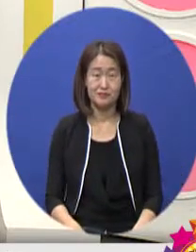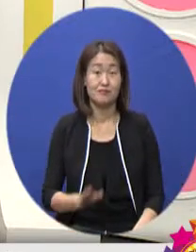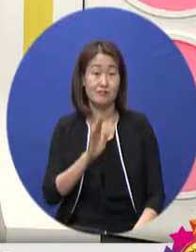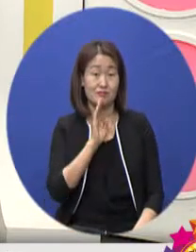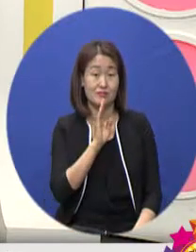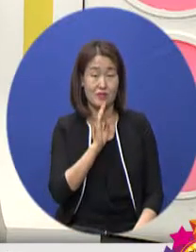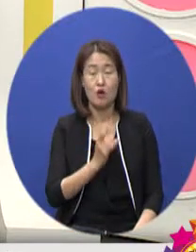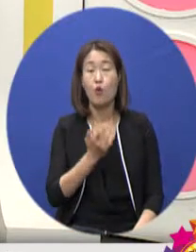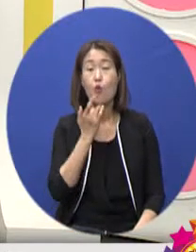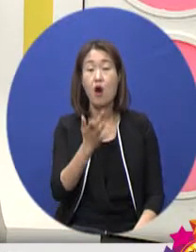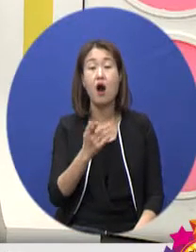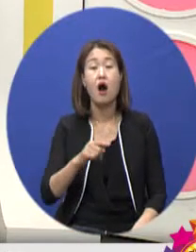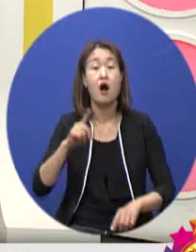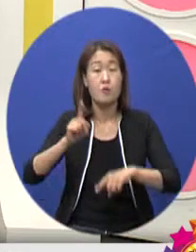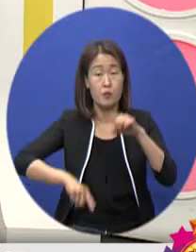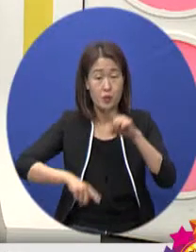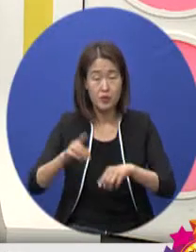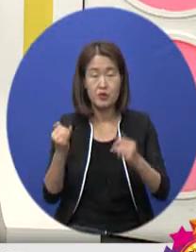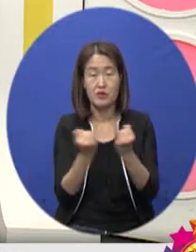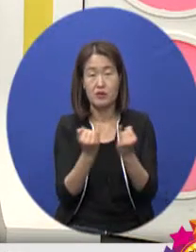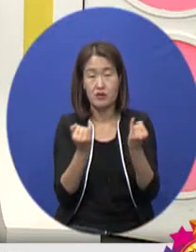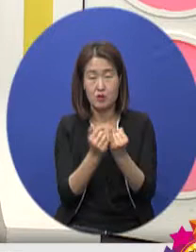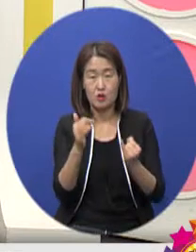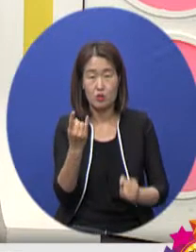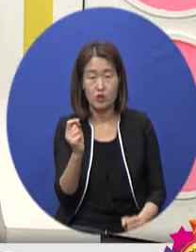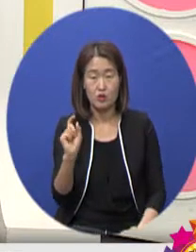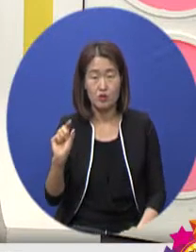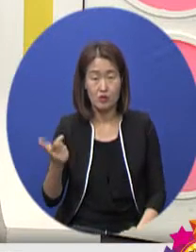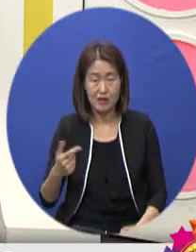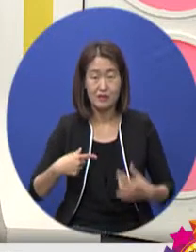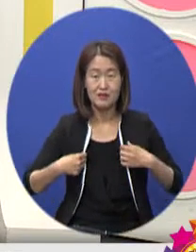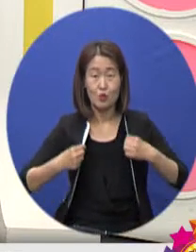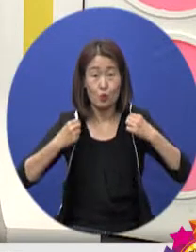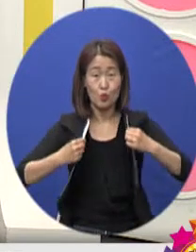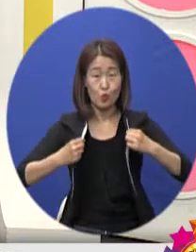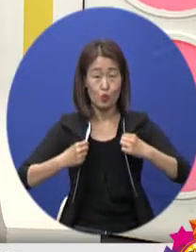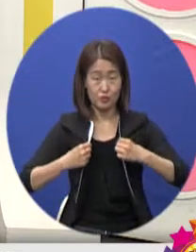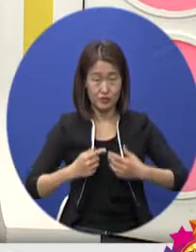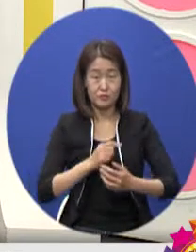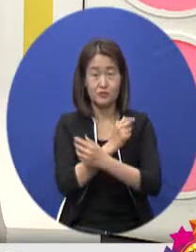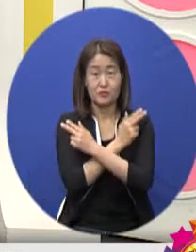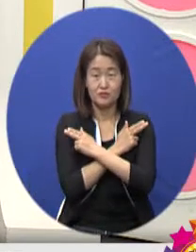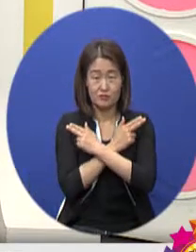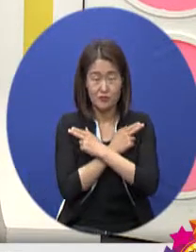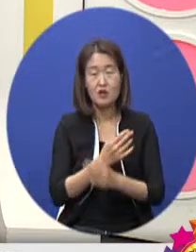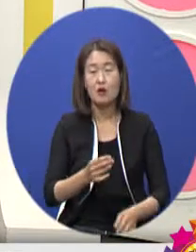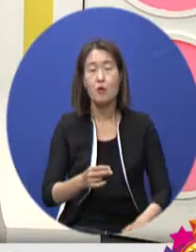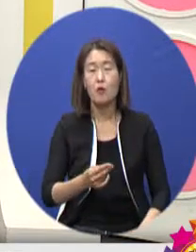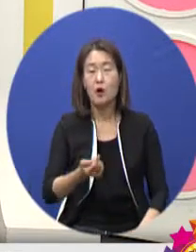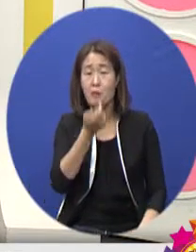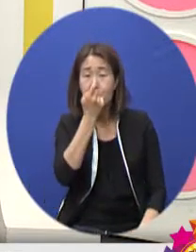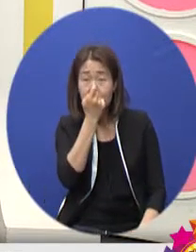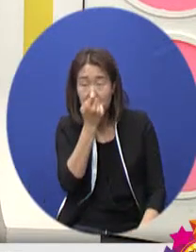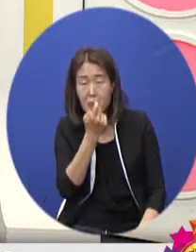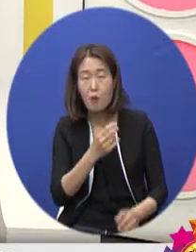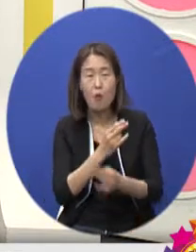화목은 저기 여성회관에서 패밀러 옷 양장 네. 옷 만드는 거 배우고요. 온도